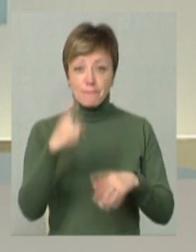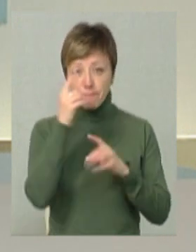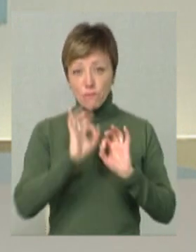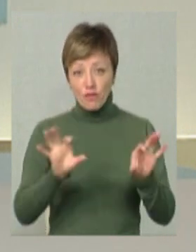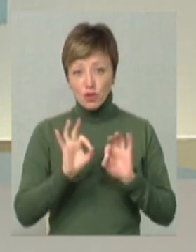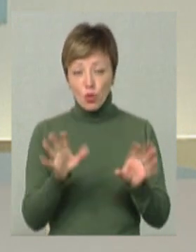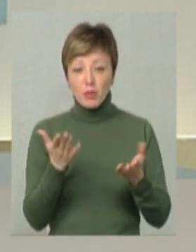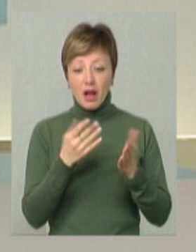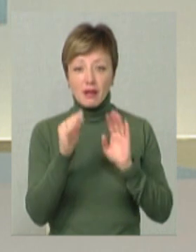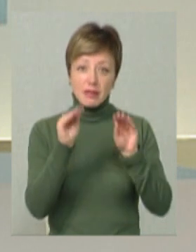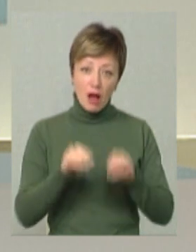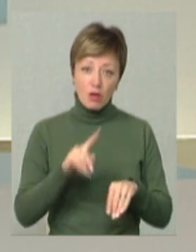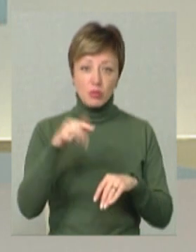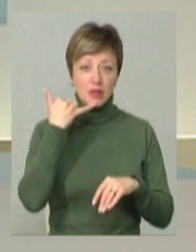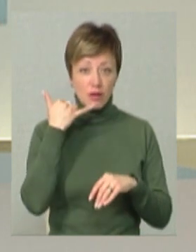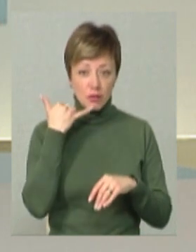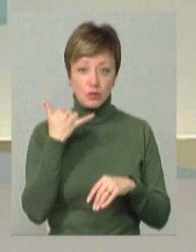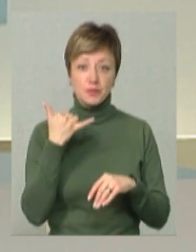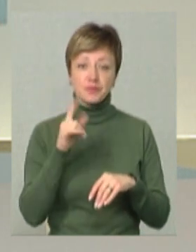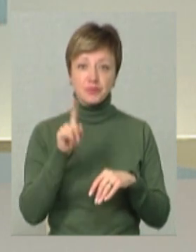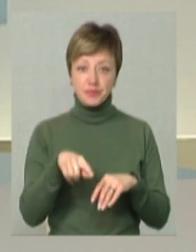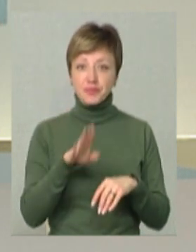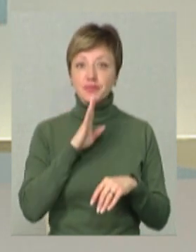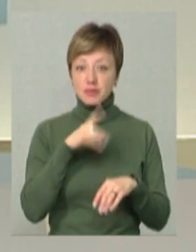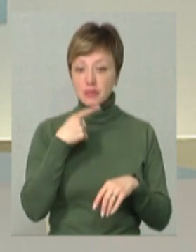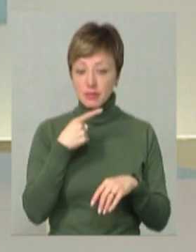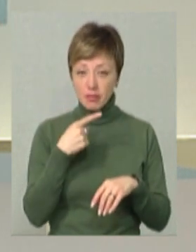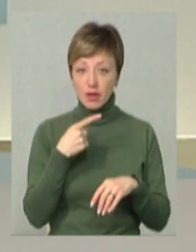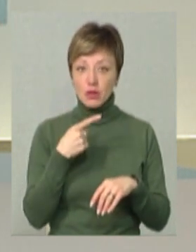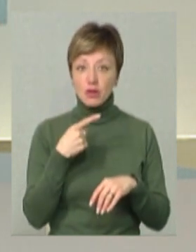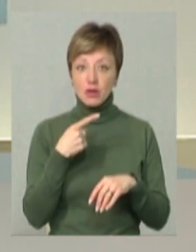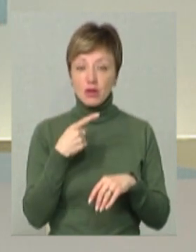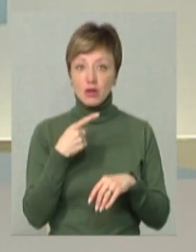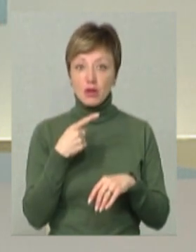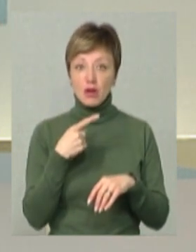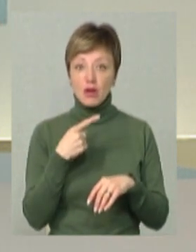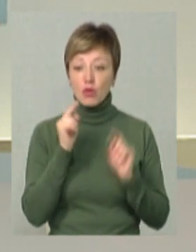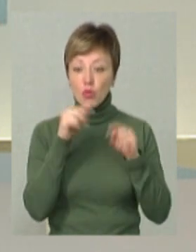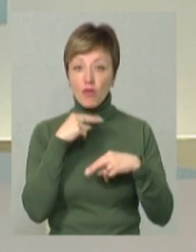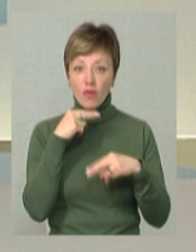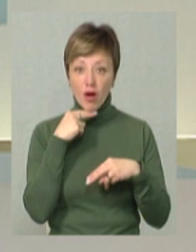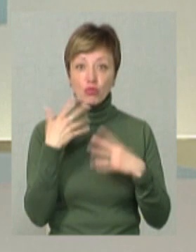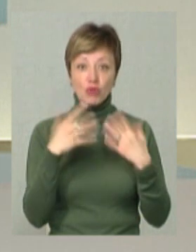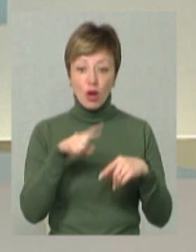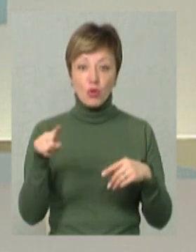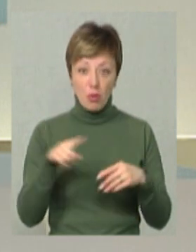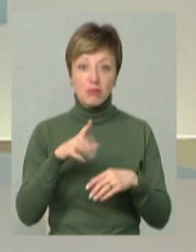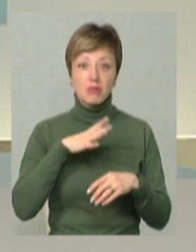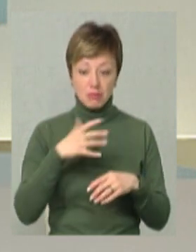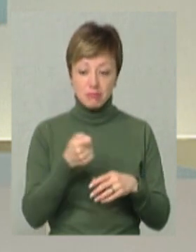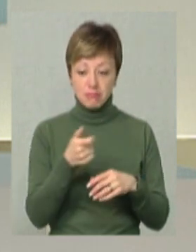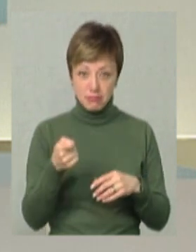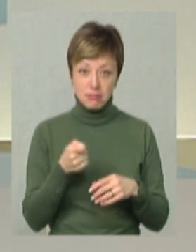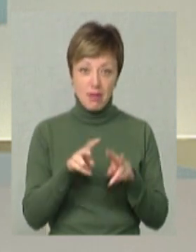повідомити якісь координати, якийсь номер телефону, тому що от навіть пані зазначила в інтерв'ю, що вона звернула увагу на те, що вона вже цей номер